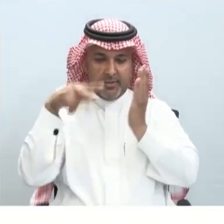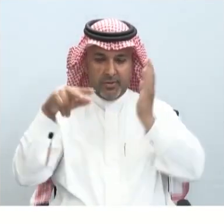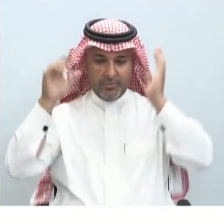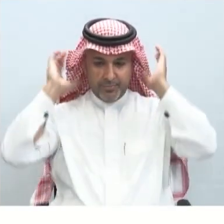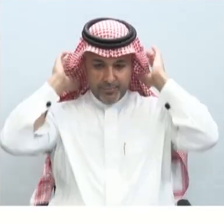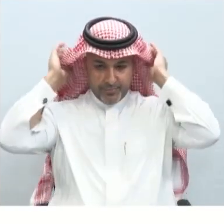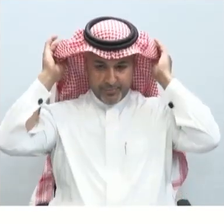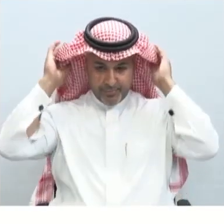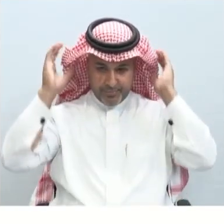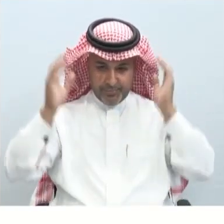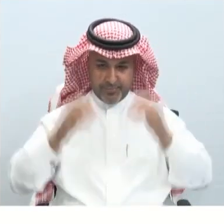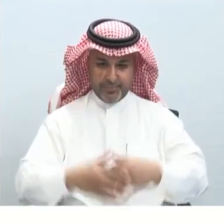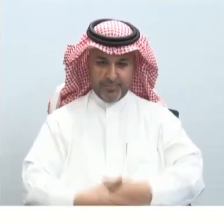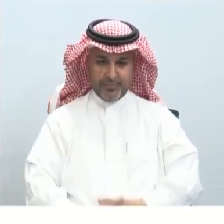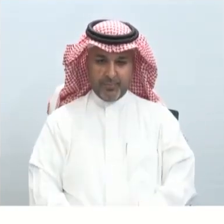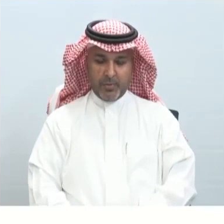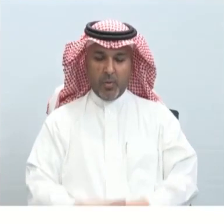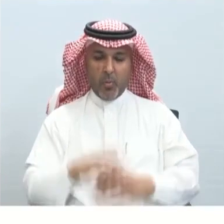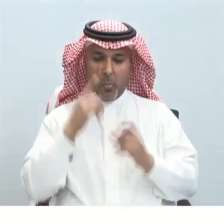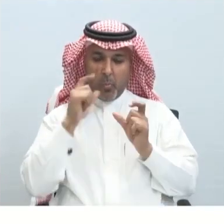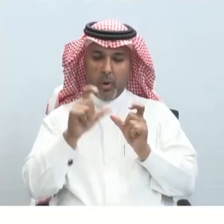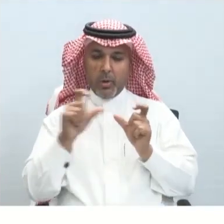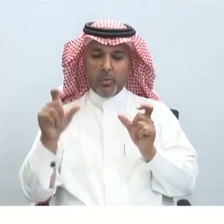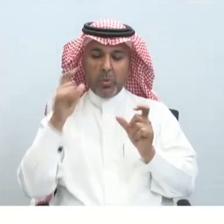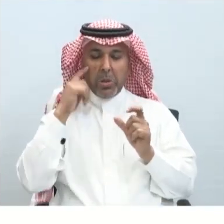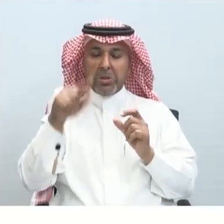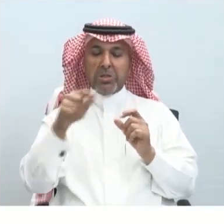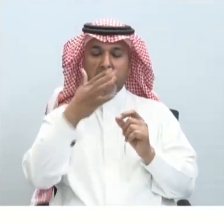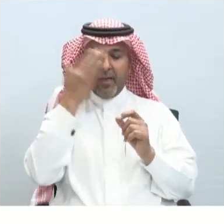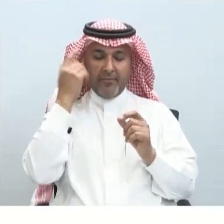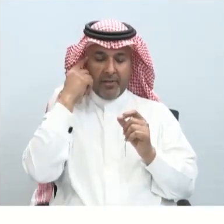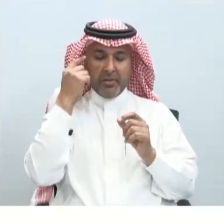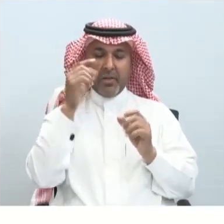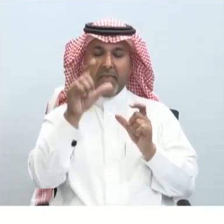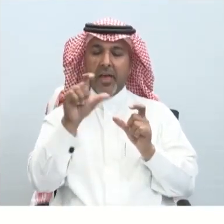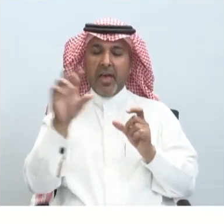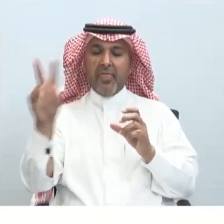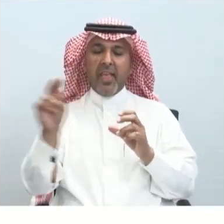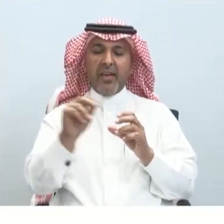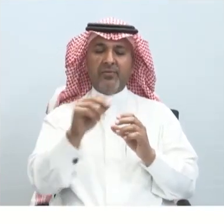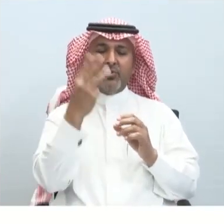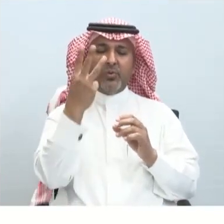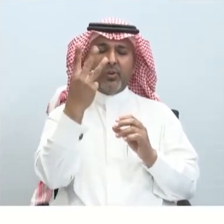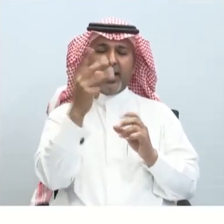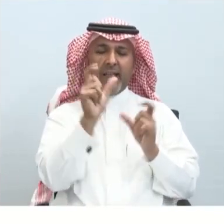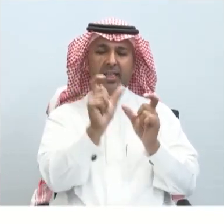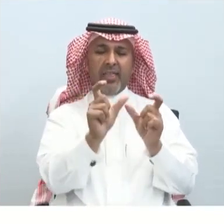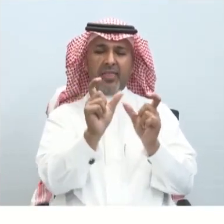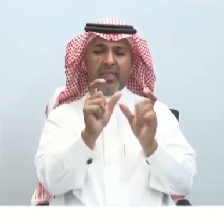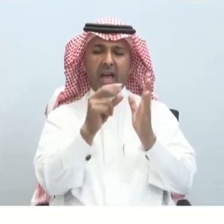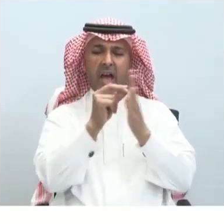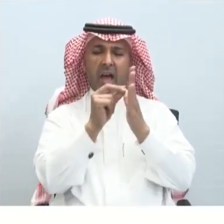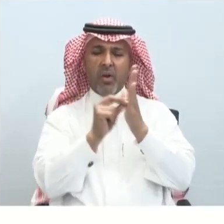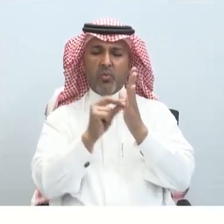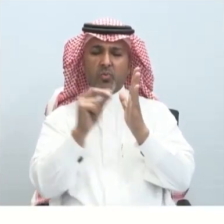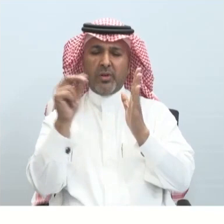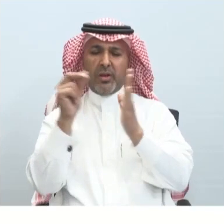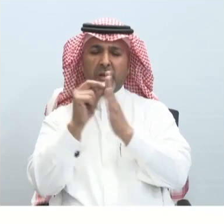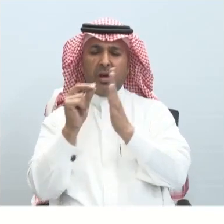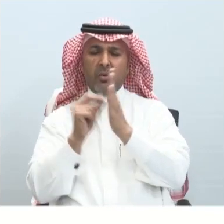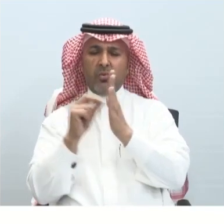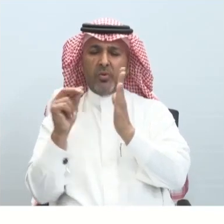طبعا وبالتالي وسعنا احنا هذا القانون الى ثلاثه قوانين وقلنا كلها تنطبق اهم شيء يكون عندك ضلعين